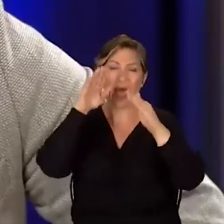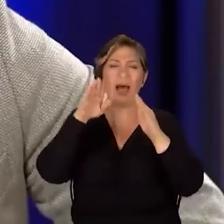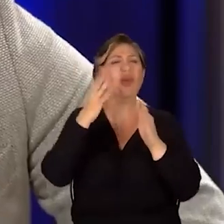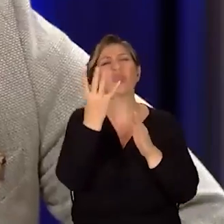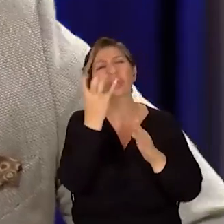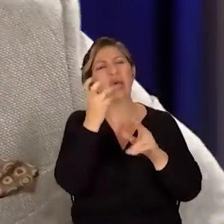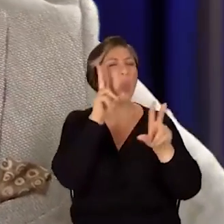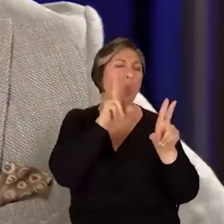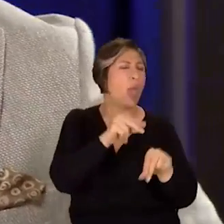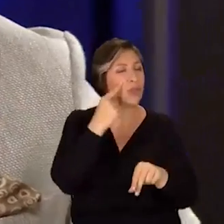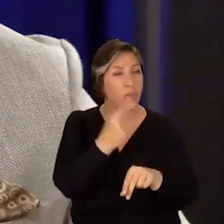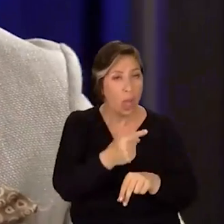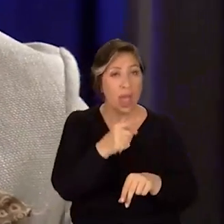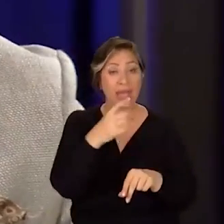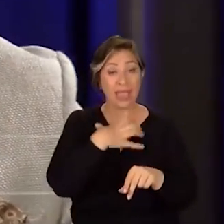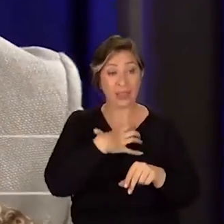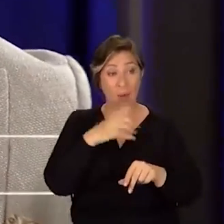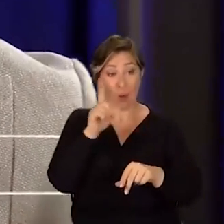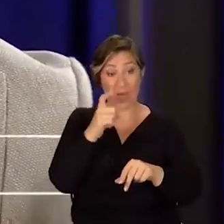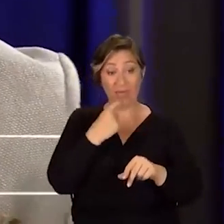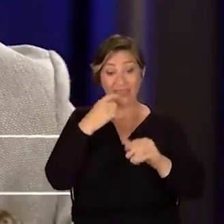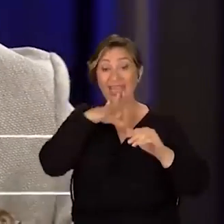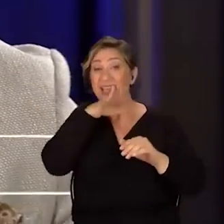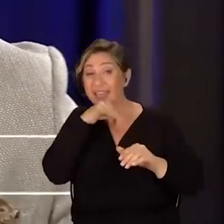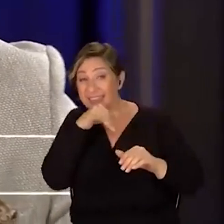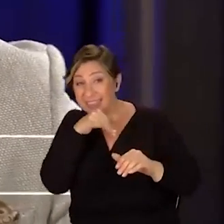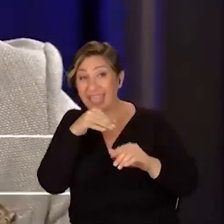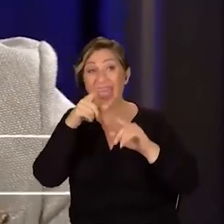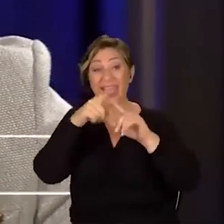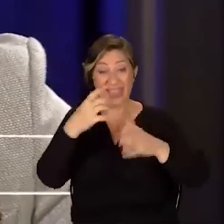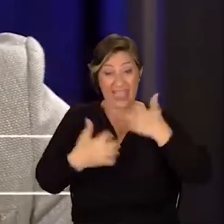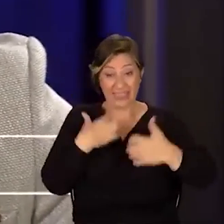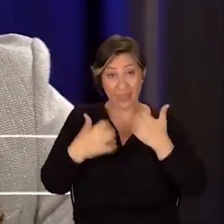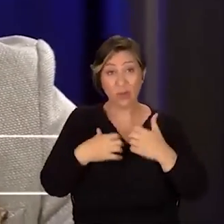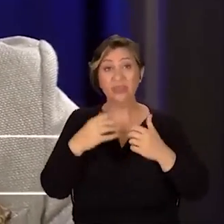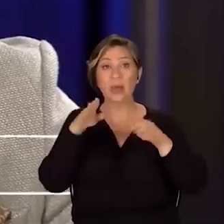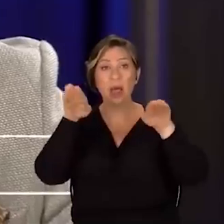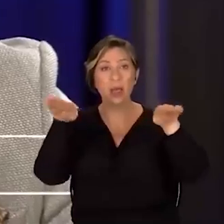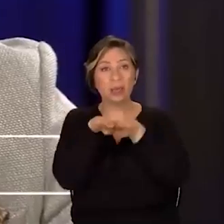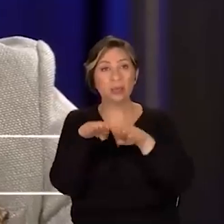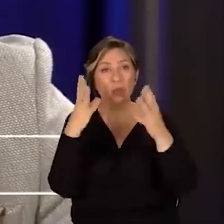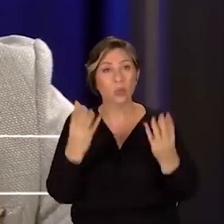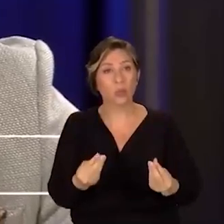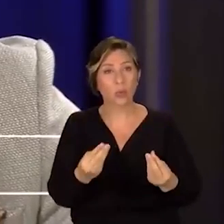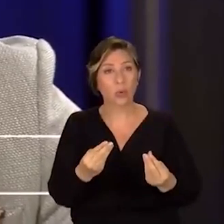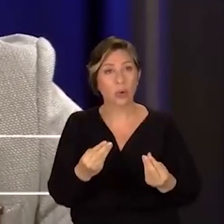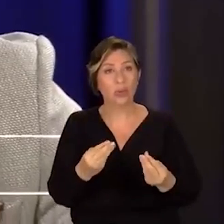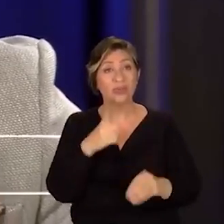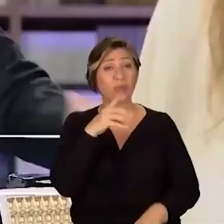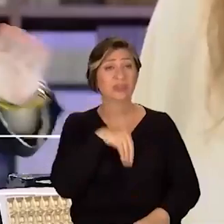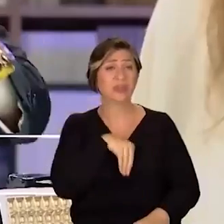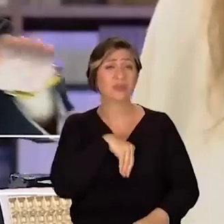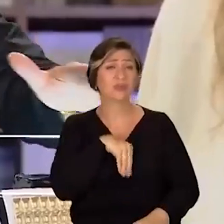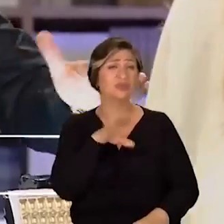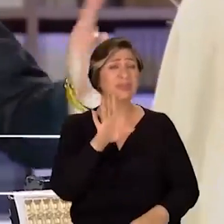uyuyanlarda kendilerinden 10 yaşlı insanların testosteron seviyesine düşüyor. Bu çok Sen önemli. Öyle sanıyorsun. Diye